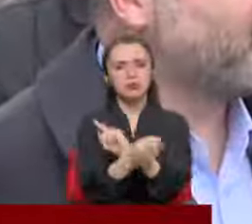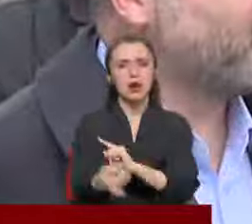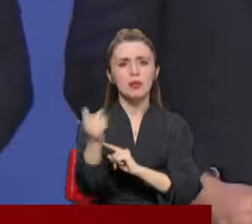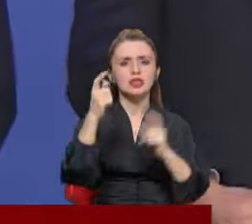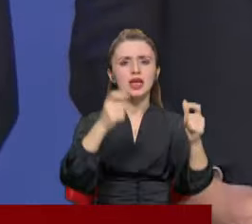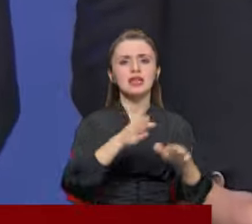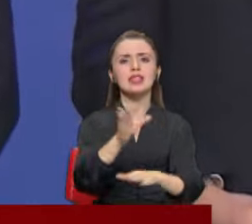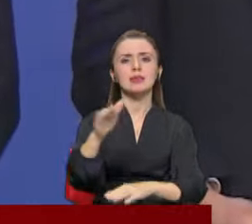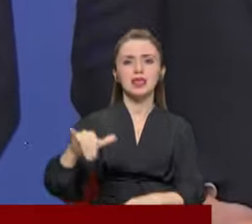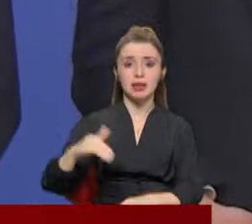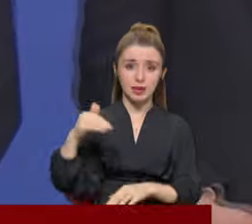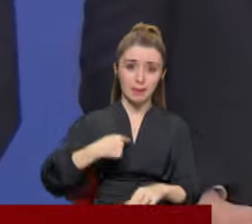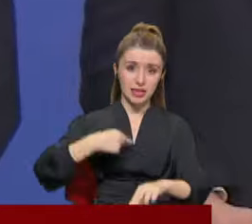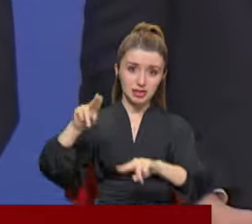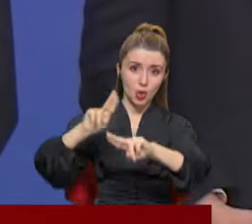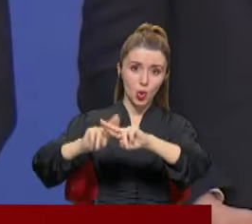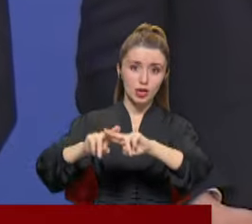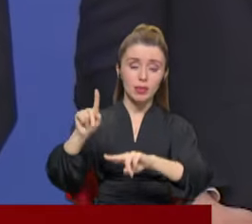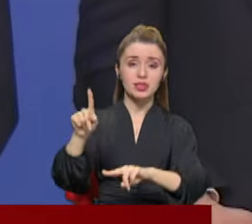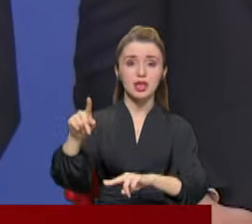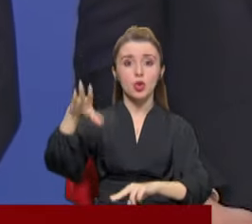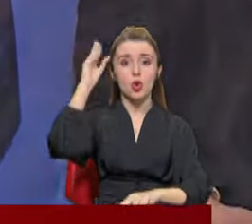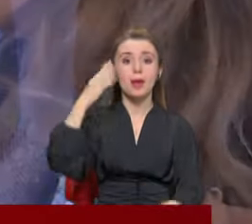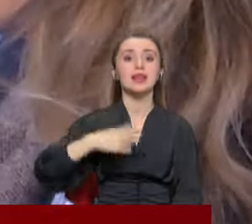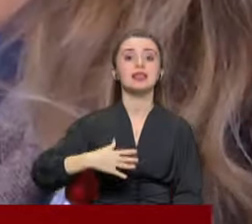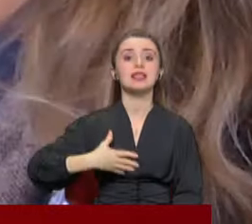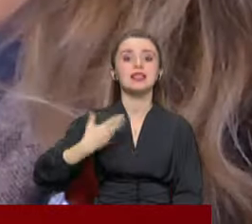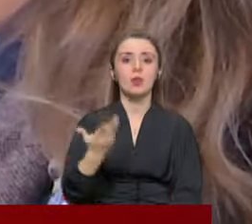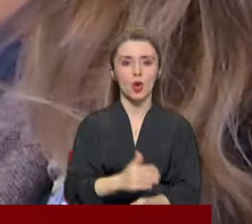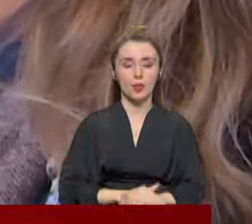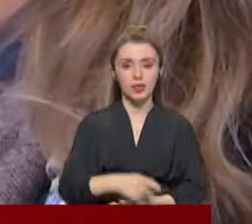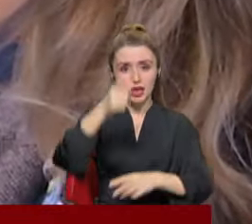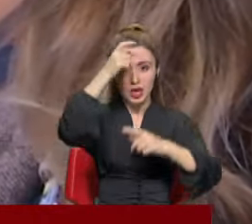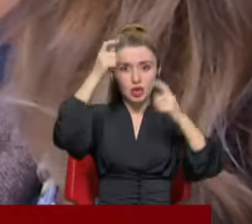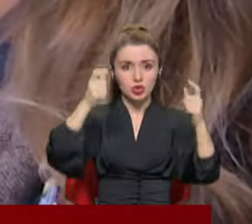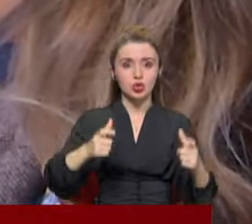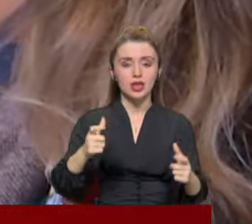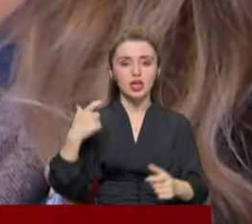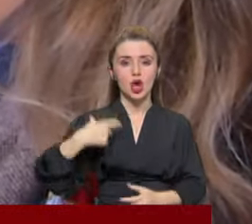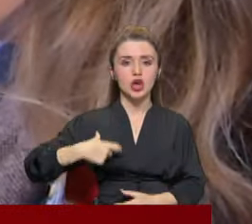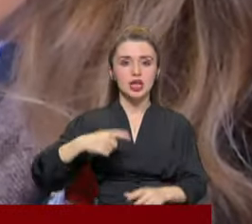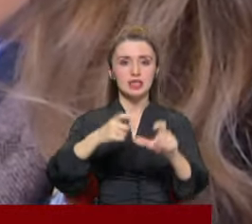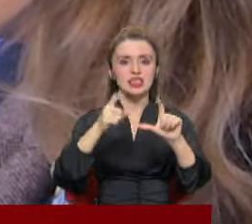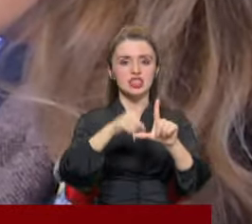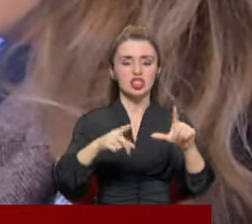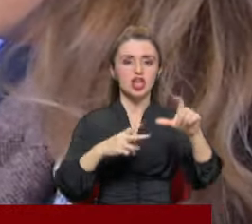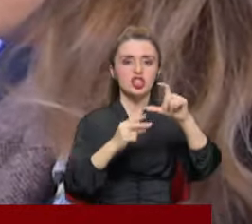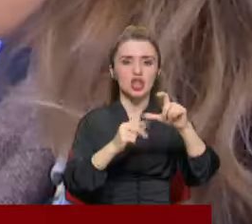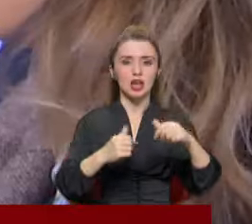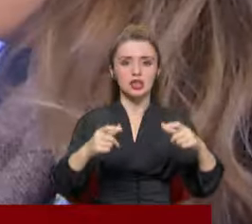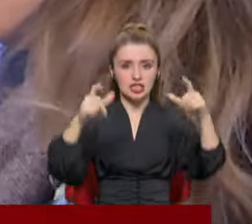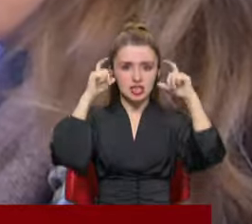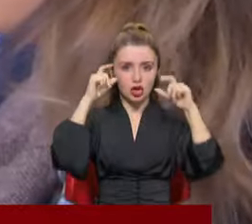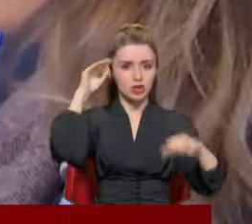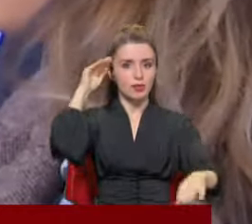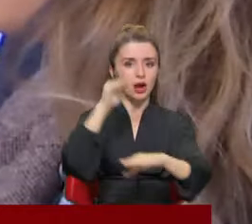gideceğine bunları öğretiriz sana ama senin öğrenmek gibi bir derdin yok ki. Türkiye'de Özellikle staj ve çıraklık sigortası